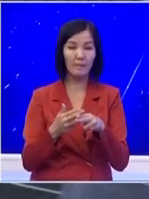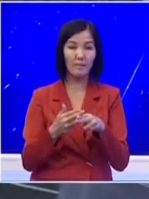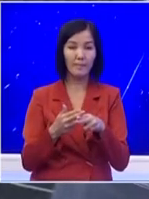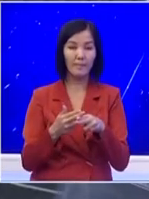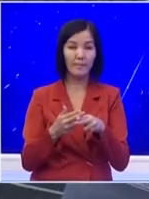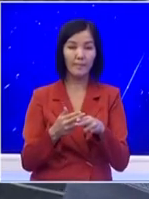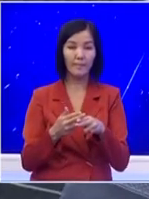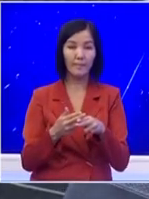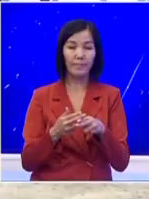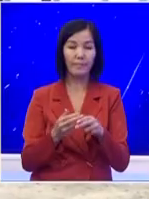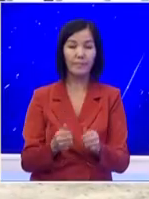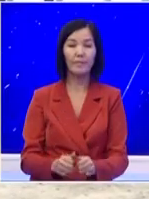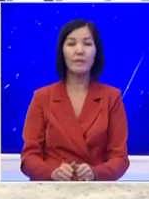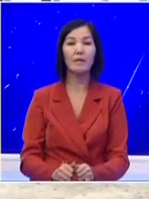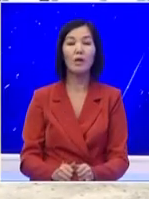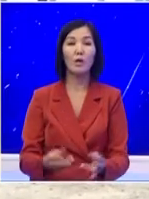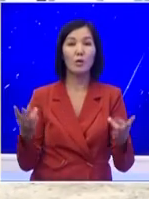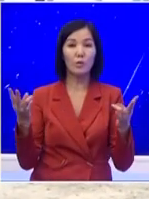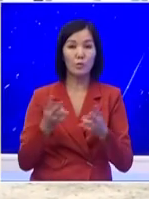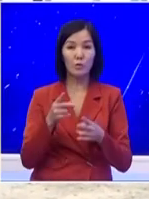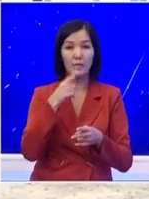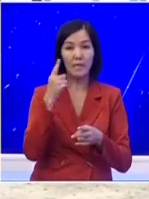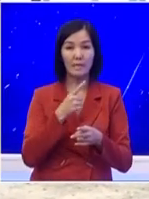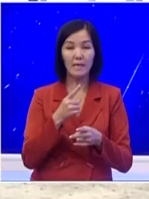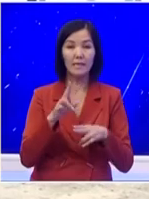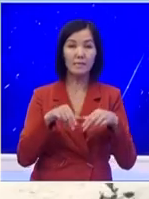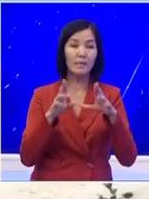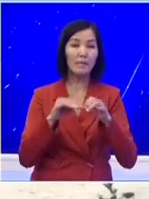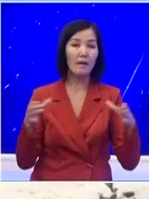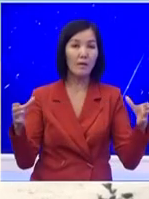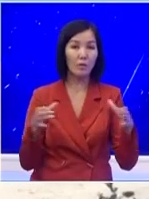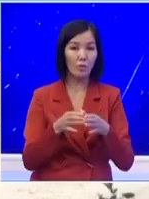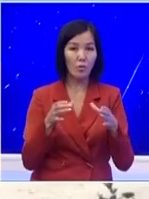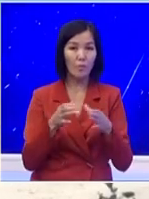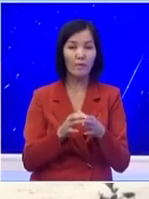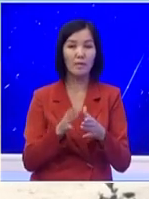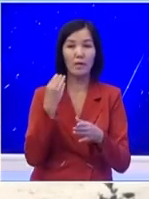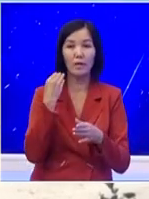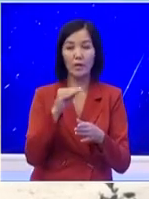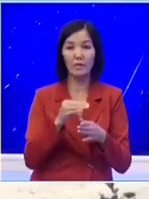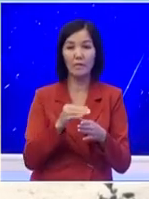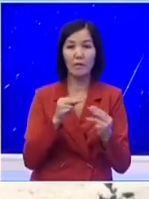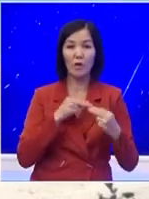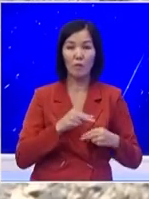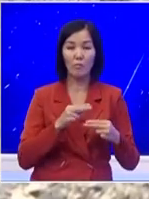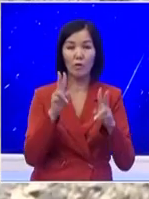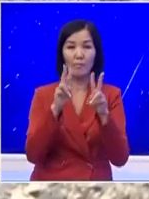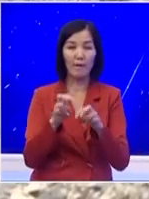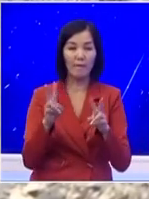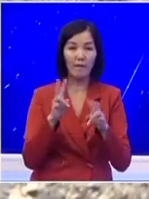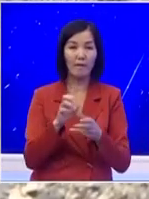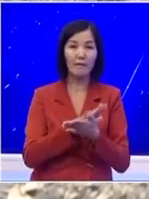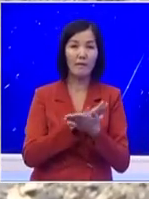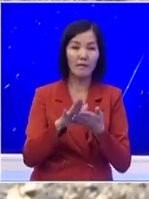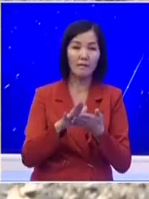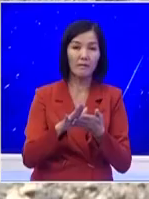коммунальное хозяйство работает. Надо отметить, что специальная мониторинговая группа наряду с инспектированием качества работ коммунальщиков проверяет соблюдение